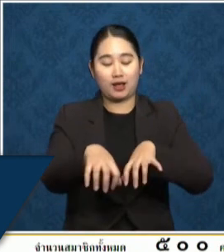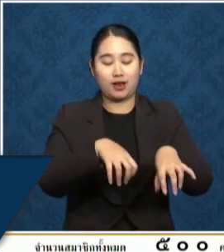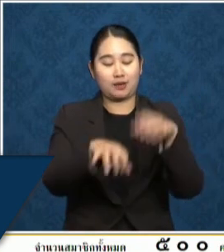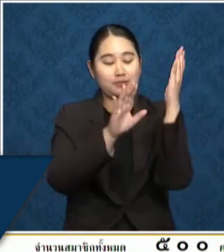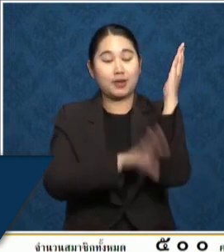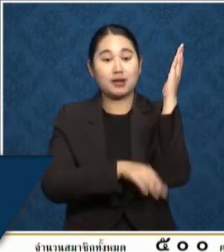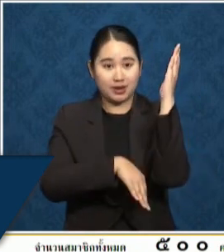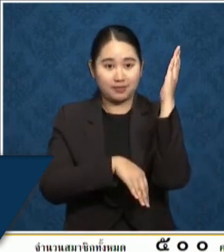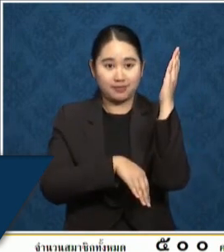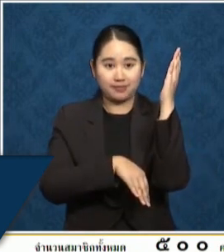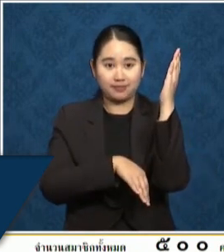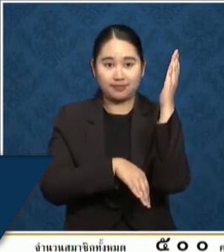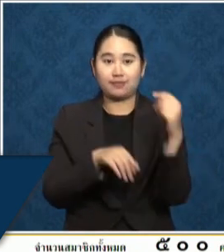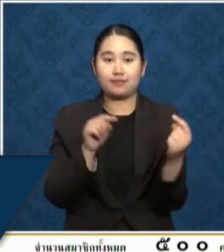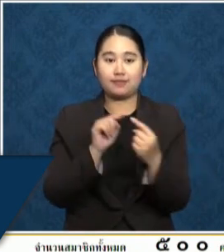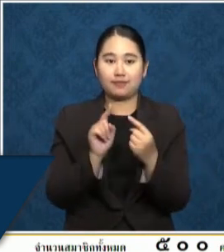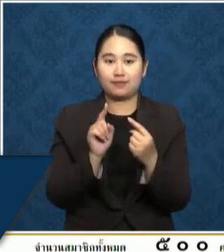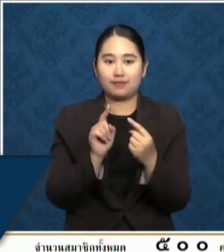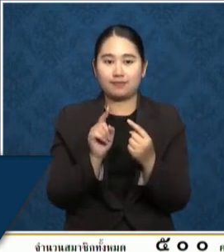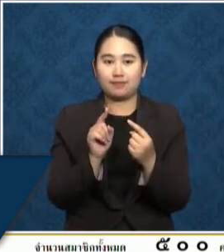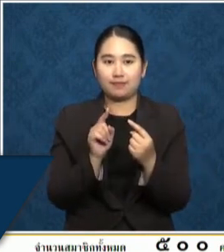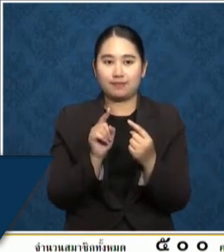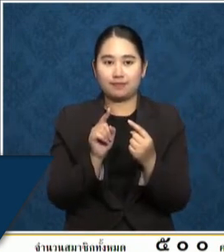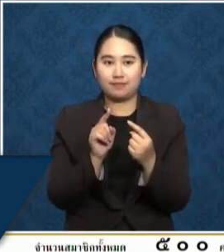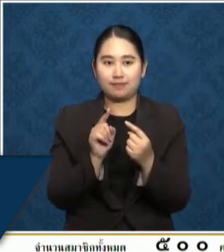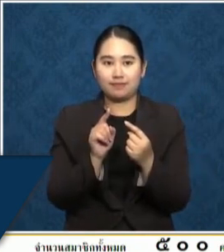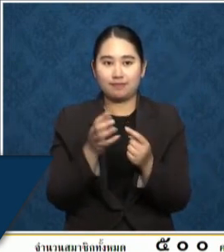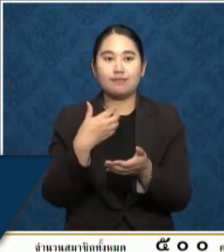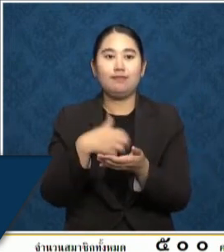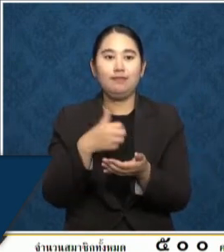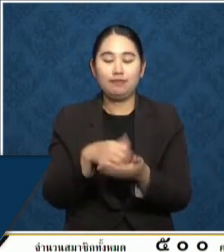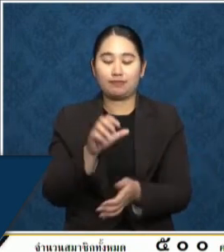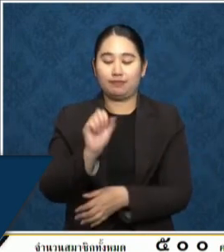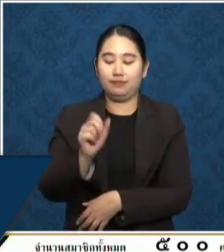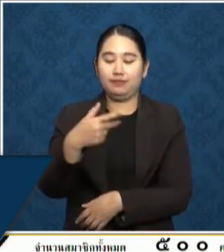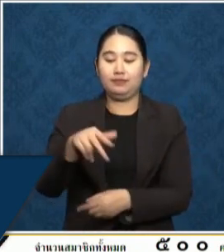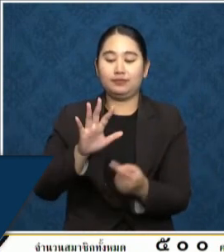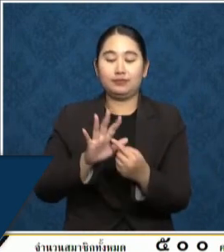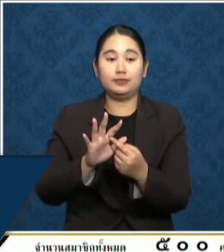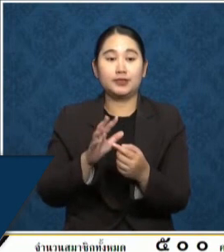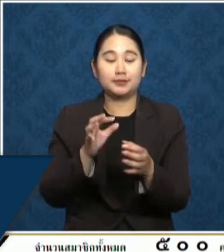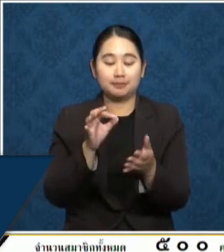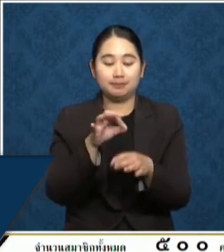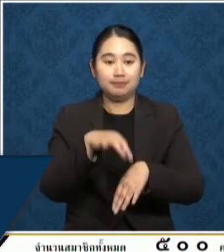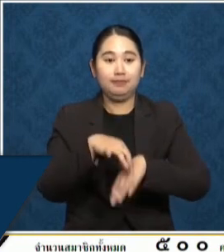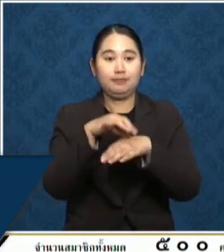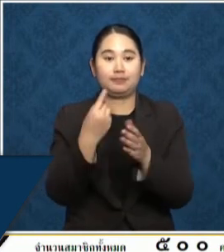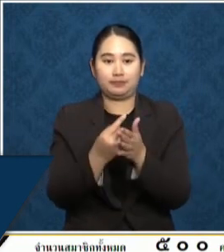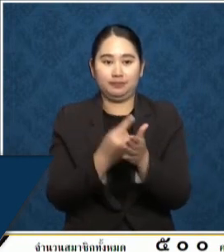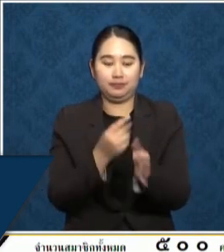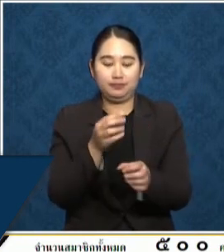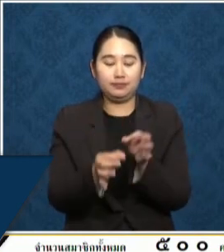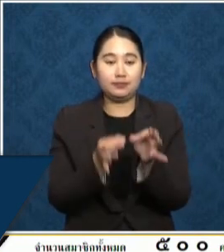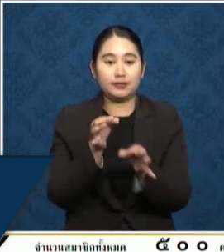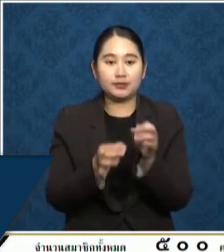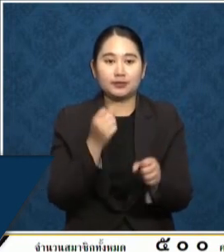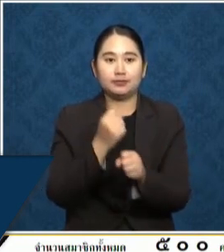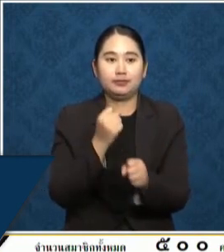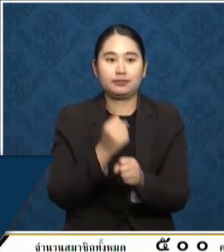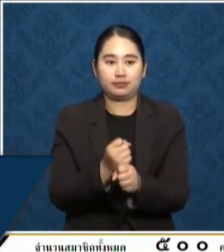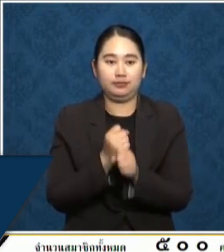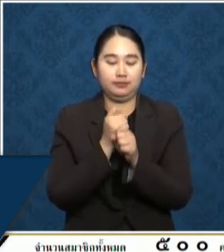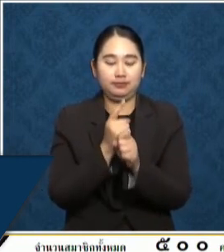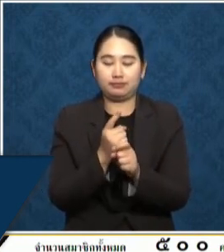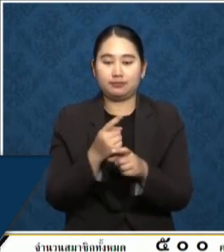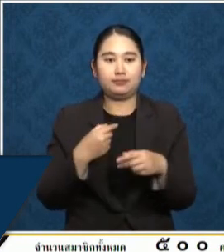้แดนากใต้โดยเฉพาะอย่างยิ่งกรนีของสภา ที่ปรกษานั้นไม่อาจเป็ไปอย่างมี